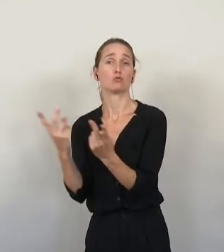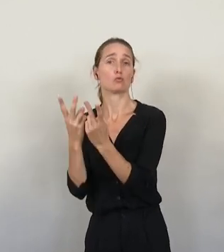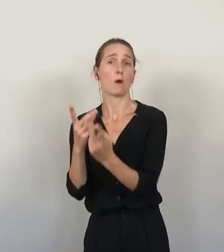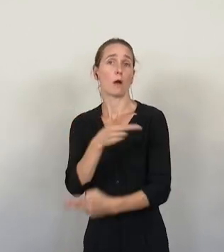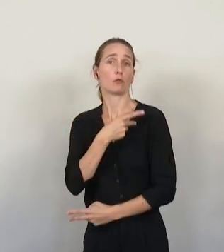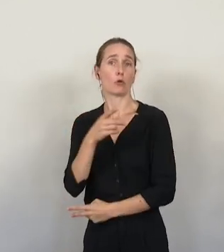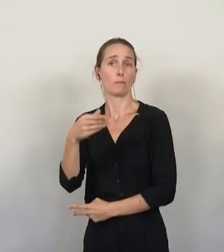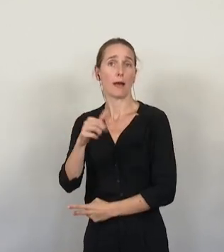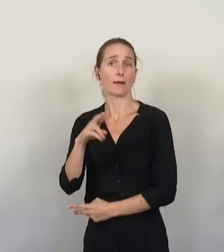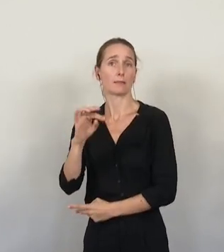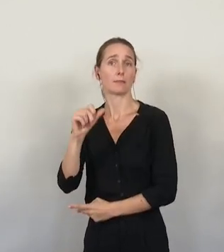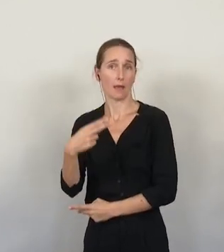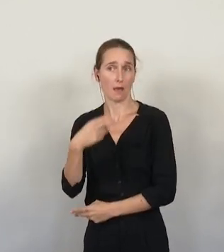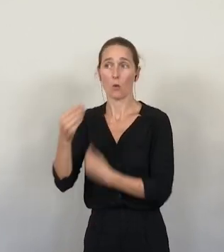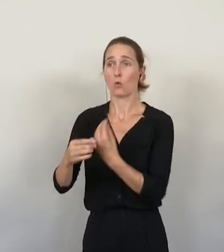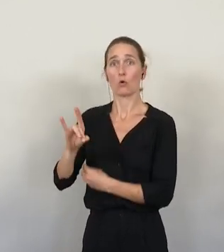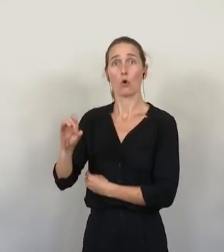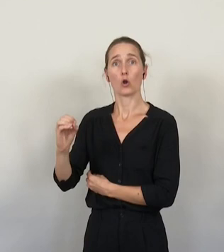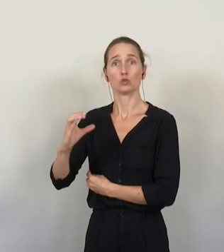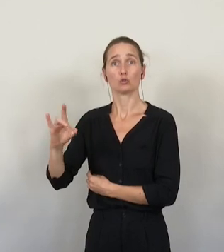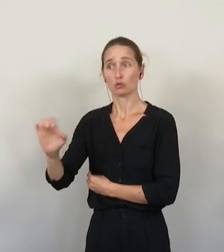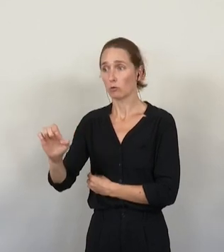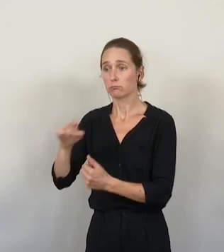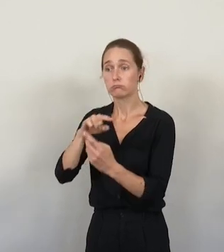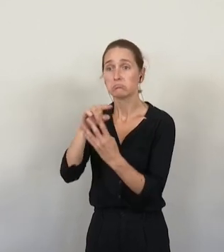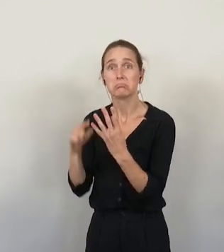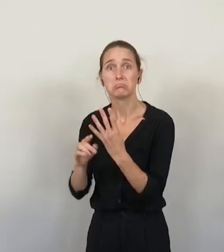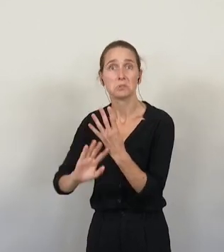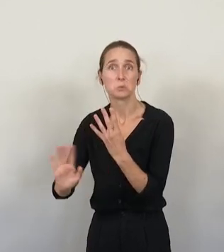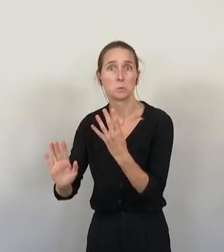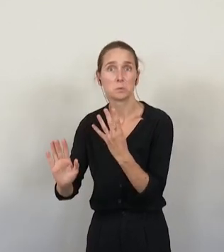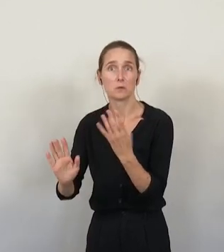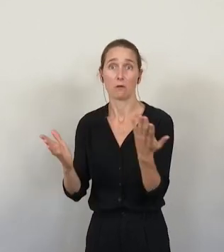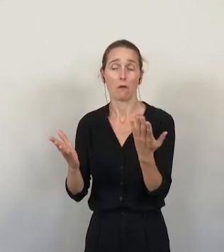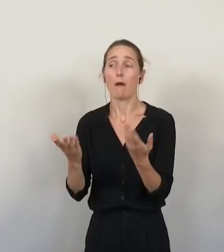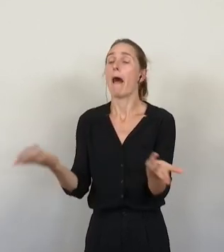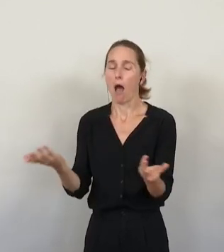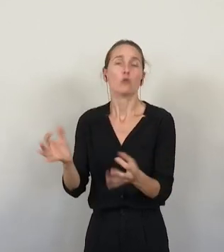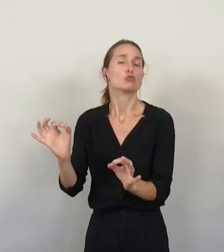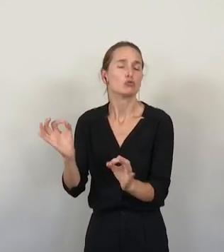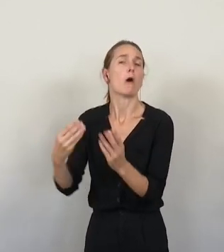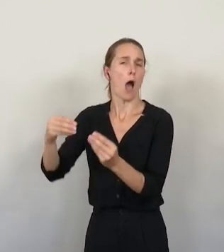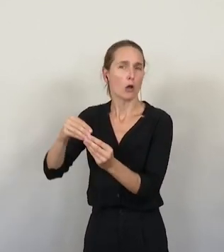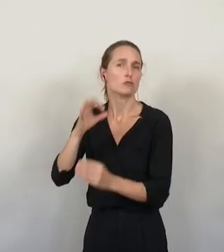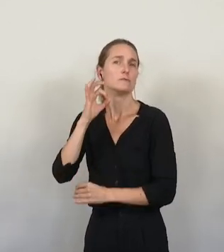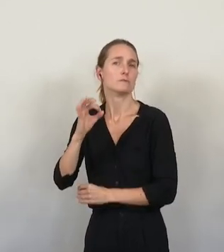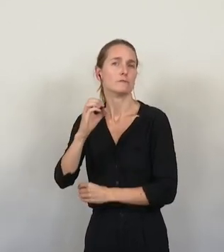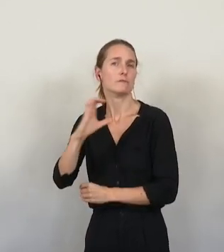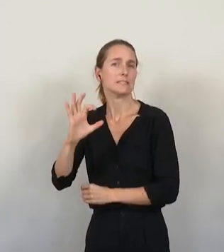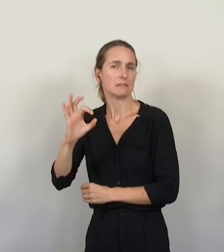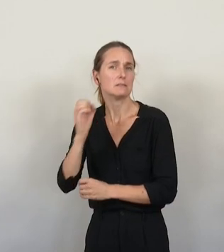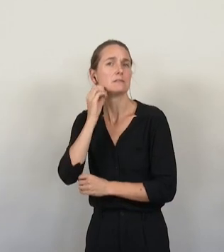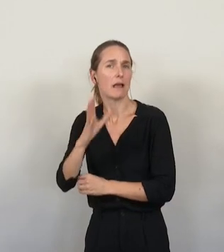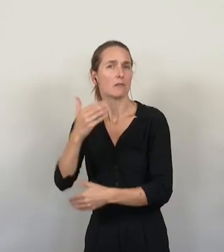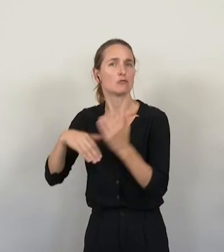Hoche et ce ne sont pas les quelques nouvelles toilettes sèches supplémentaires installées ces dernières années dans